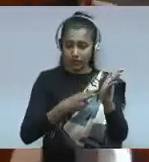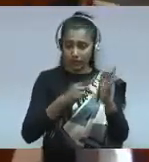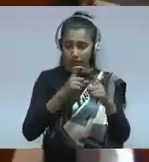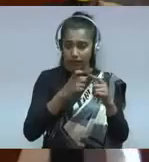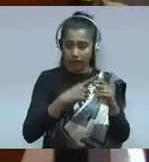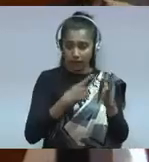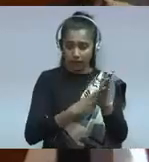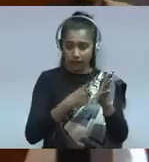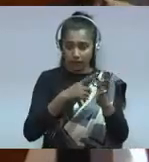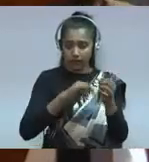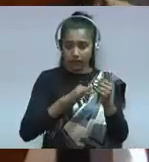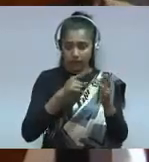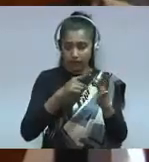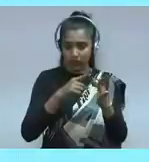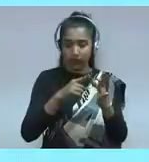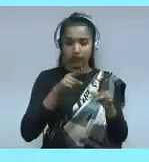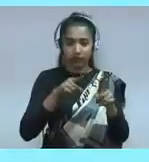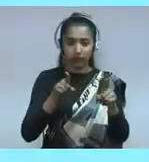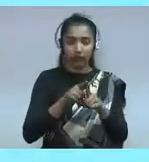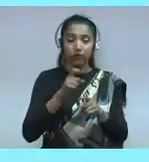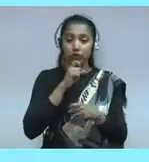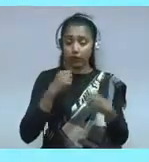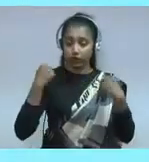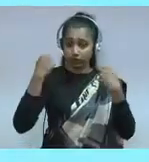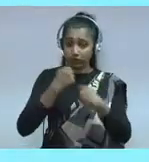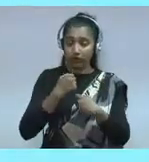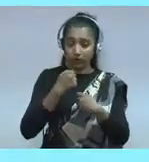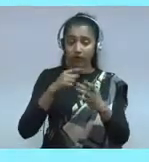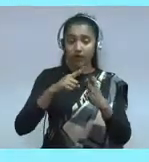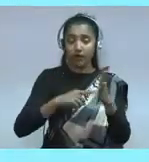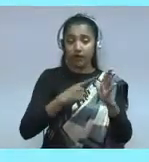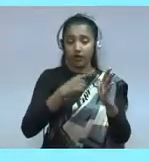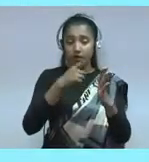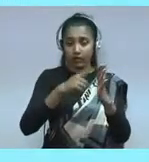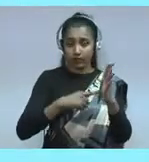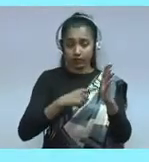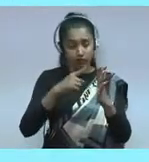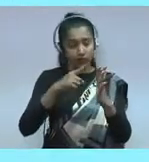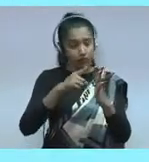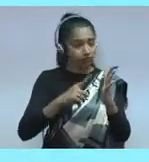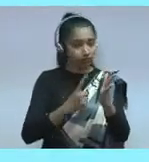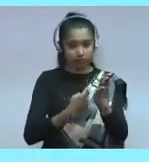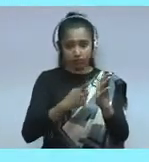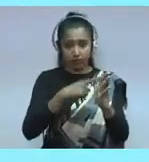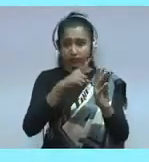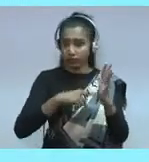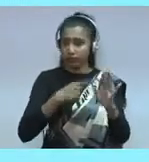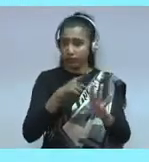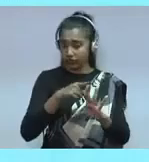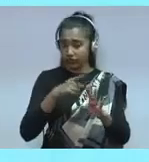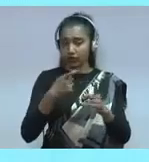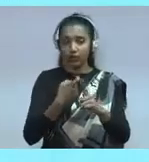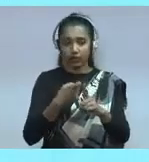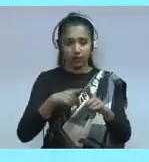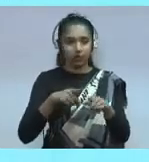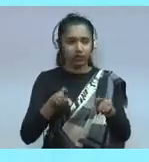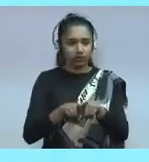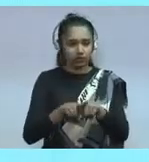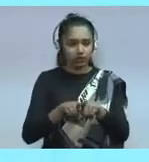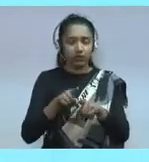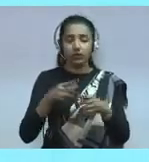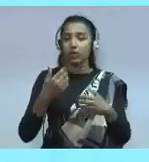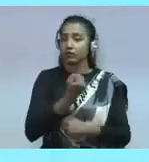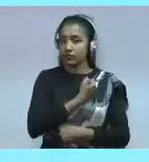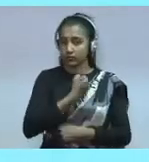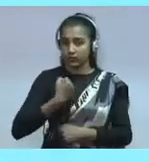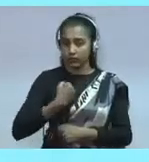රූපසිංහ, නීතිඥ රජික කොඩිතුවක්කු, රංජිත් රූපසිංහ, නදීෂද සිල්වා,